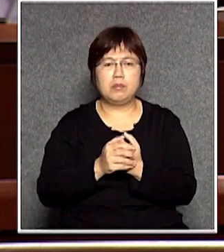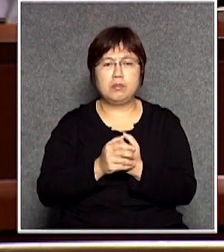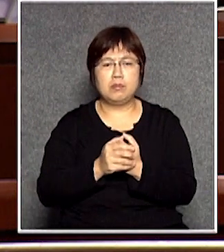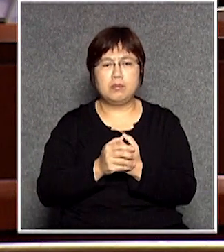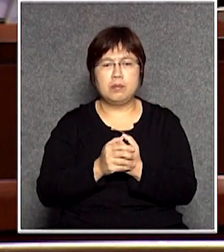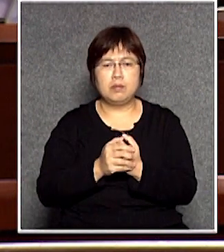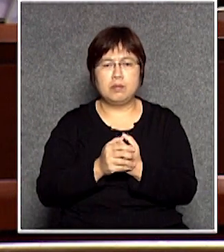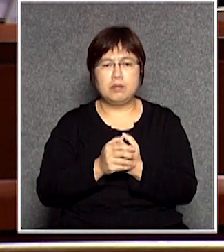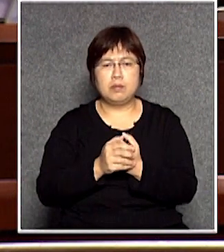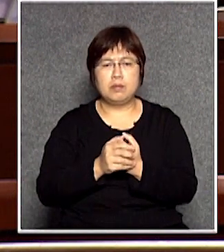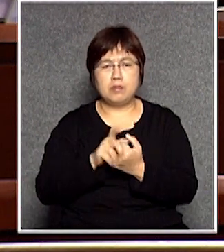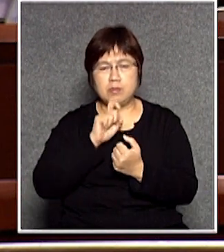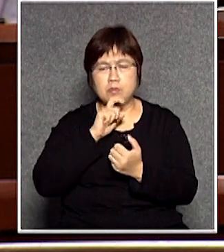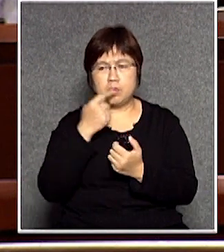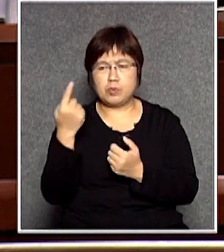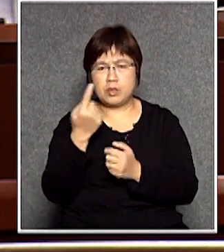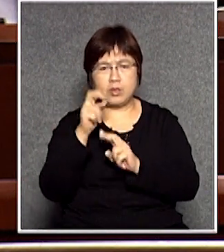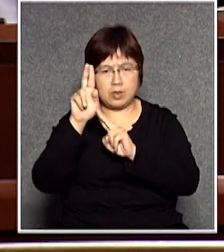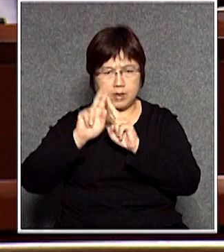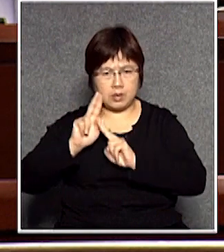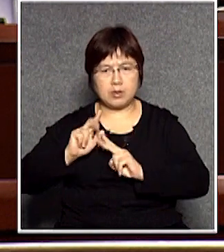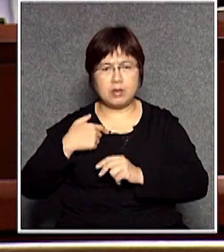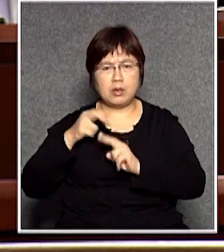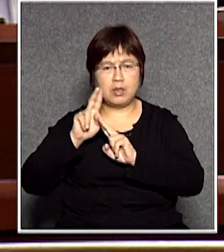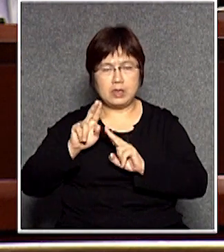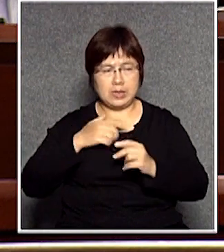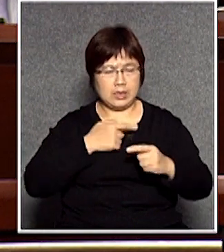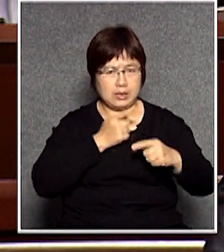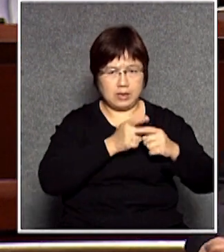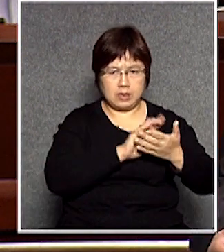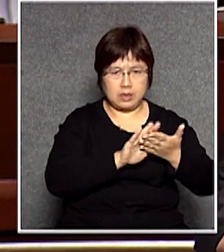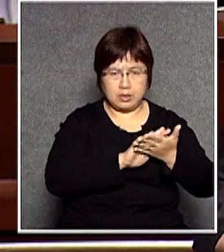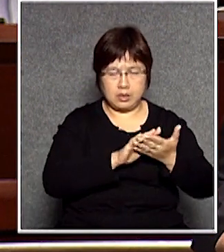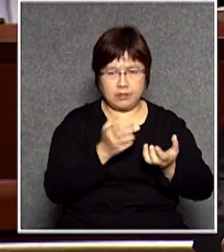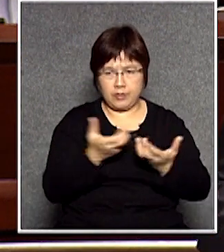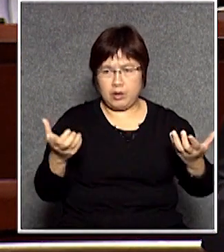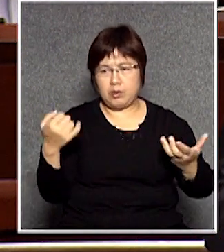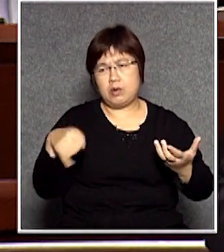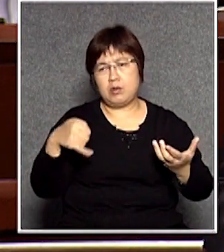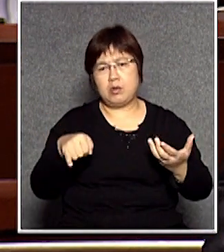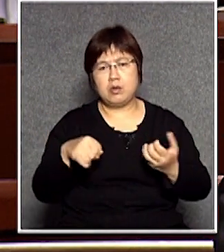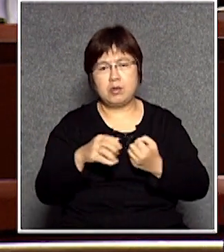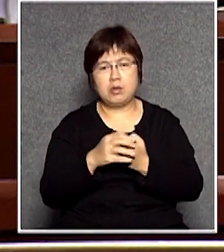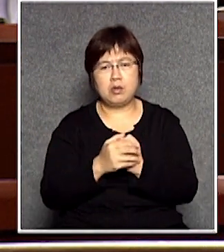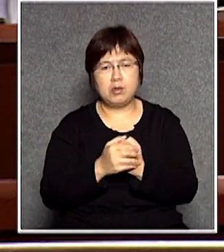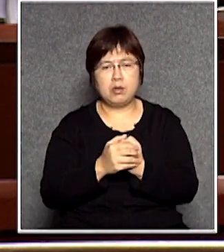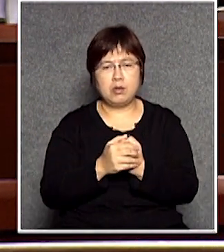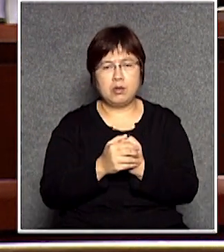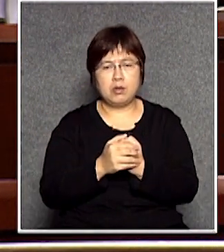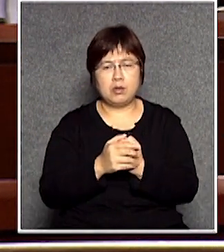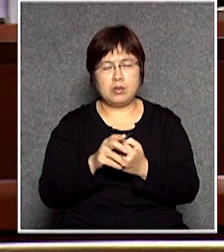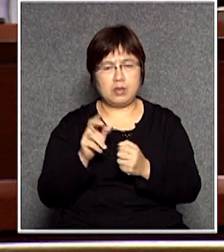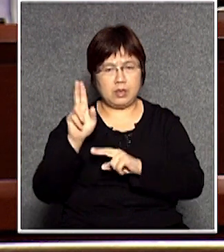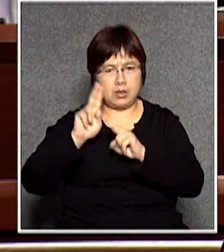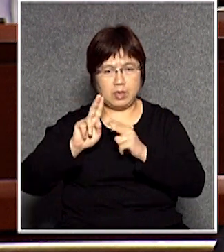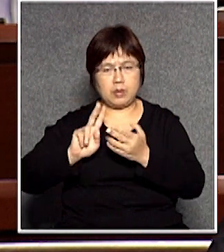每一樣東西有個歷史，但是歷史不可以脫離事實，所以將我們，當我們一定是要將歷史成